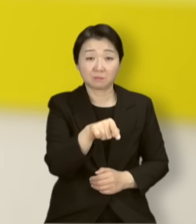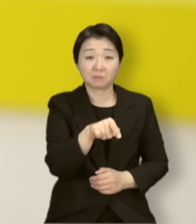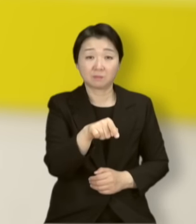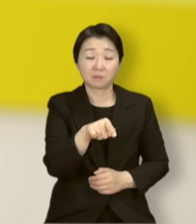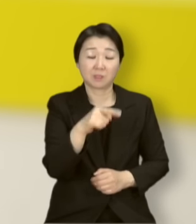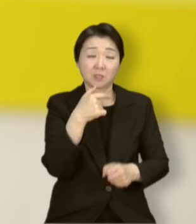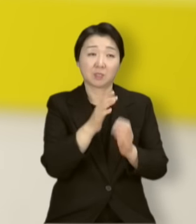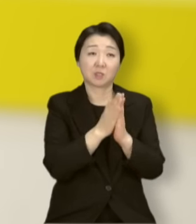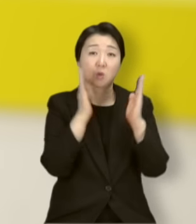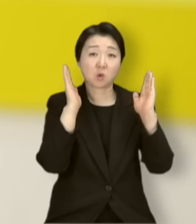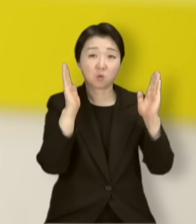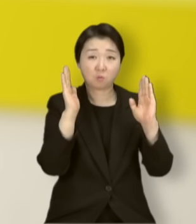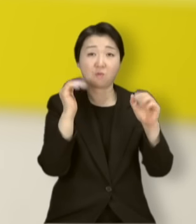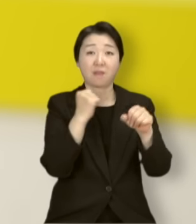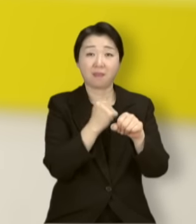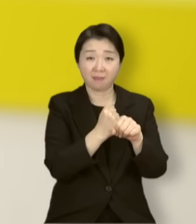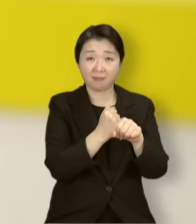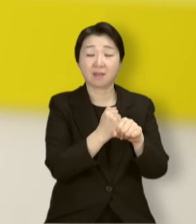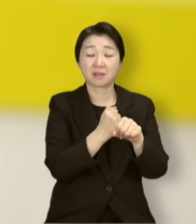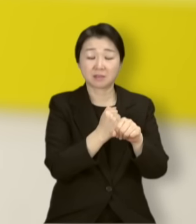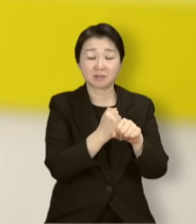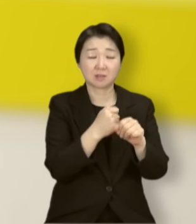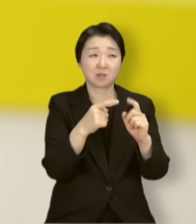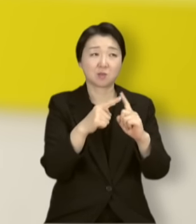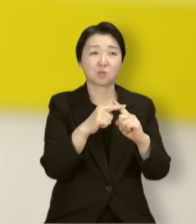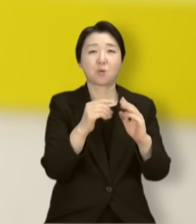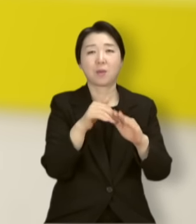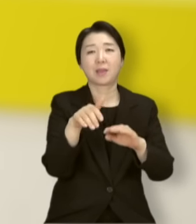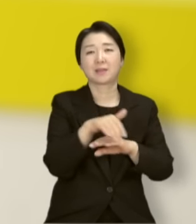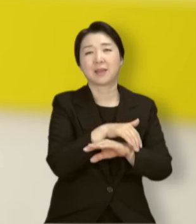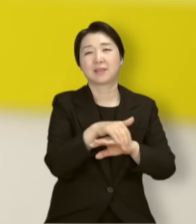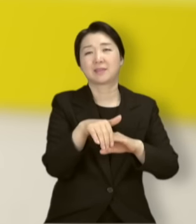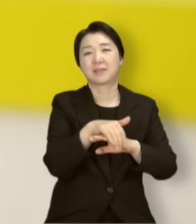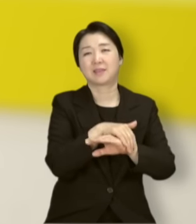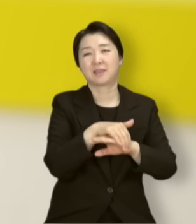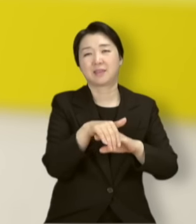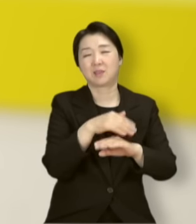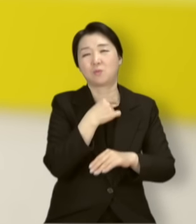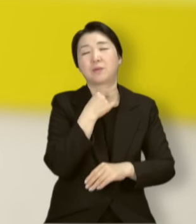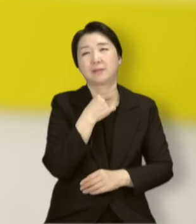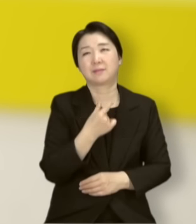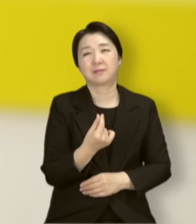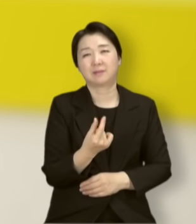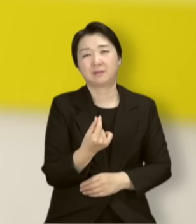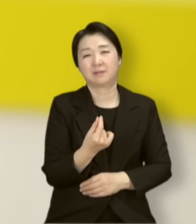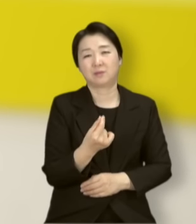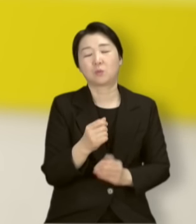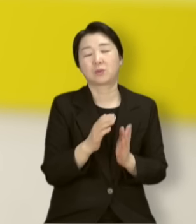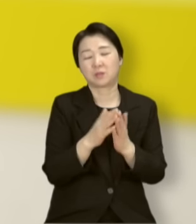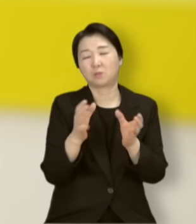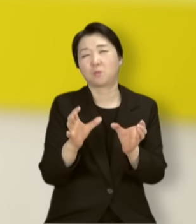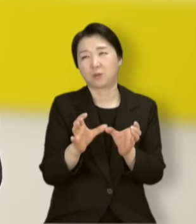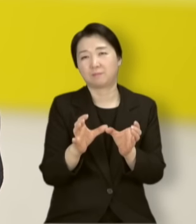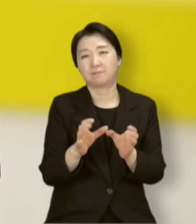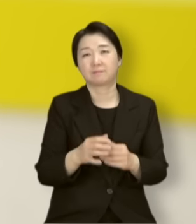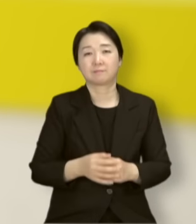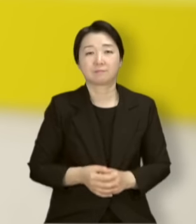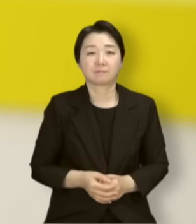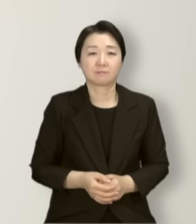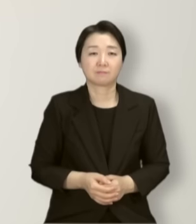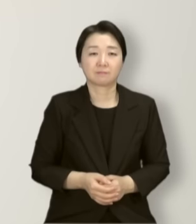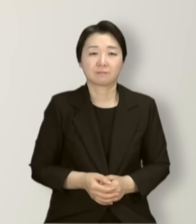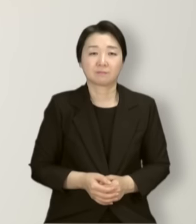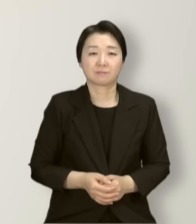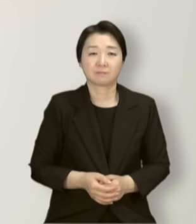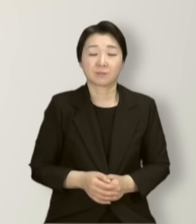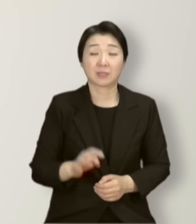걔네들을 성경 공부시켜서 교회를 벗어나지 않게 하는 그런 또 기도회를 했지요. 아주 막대한 의무를